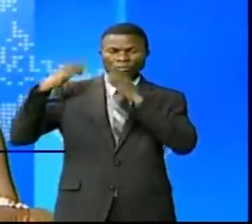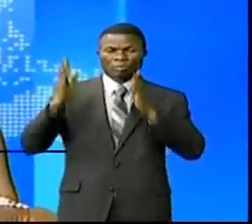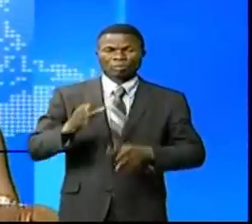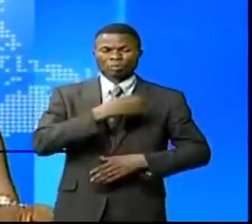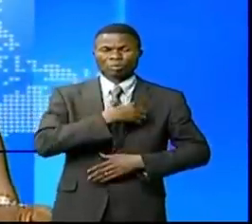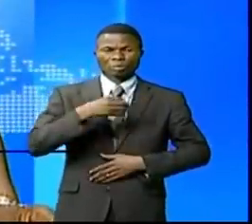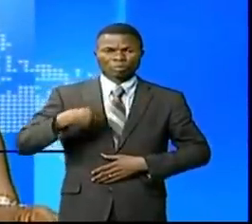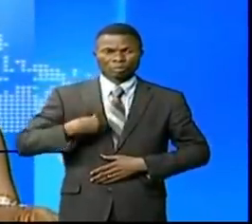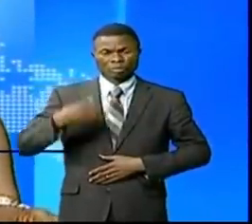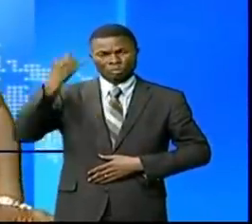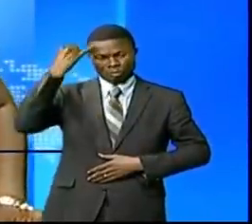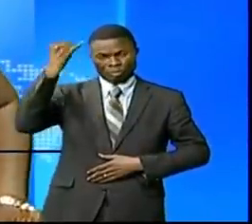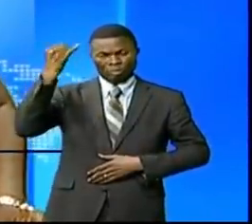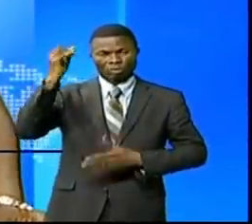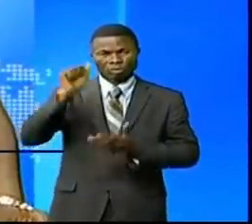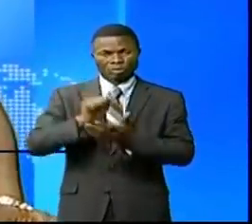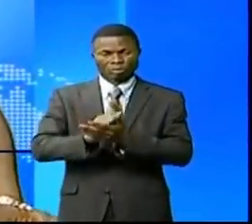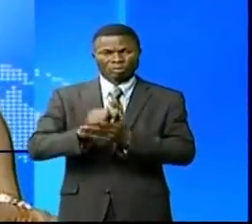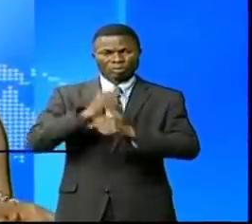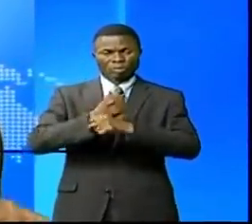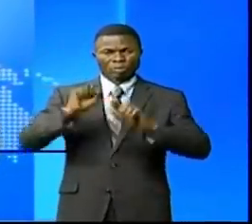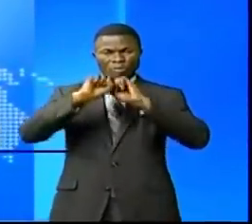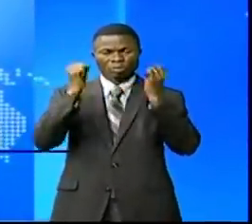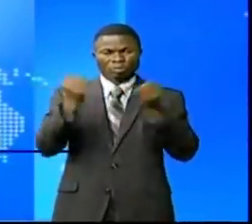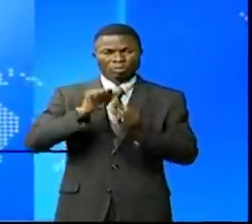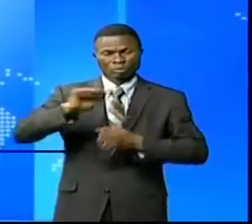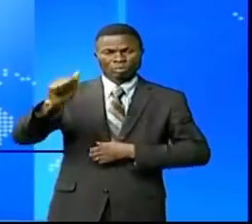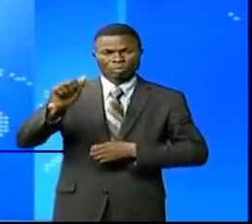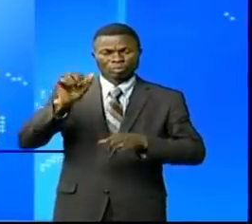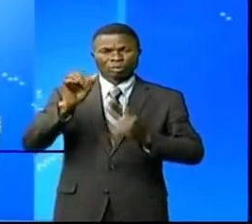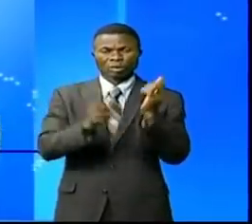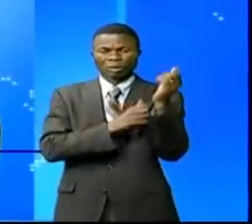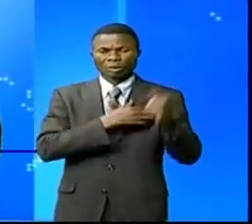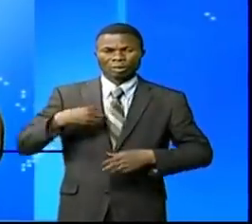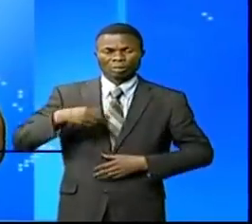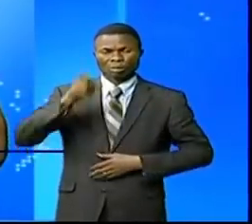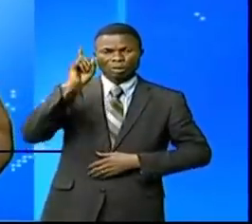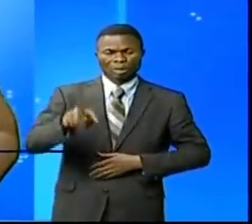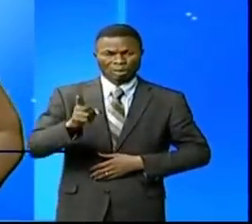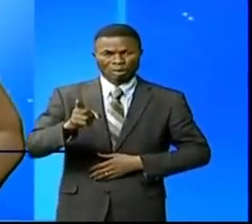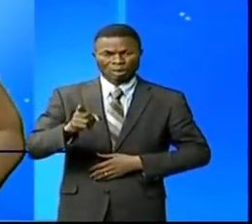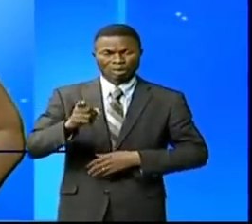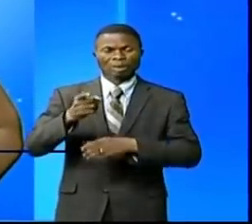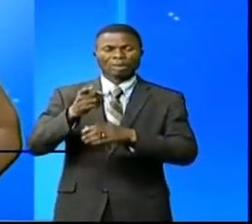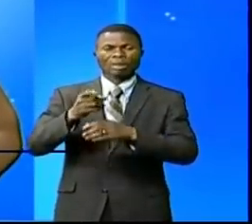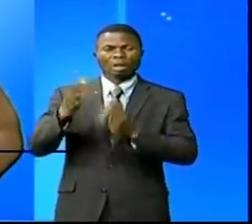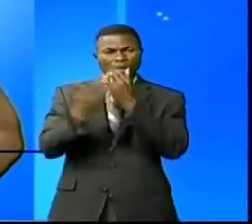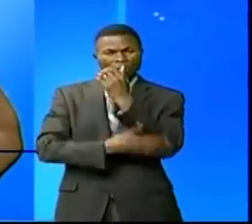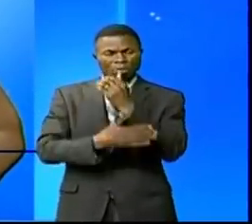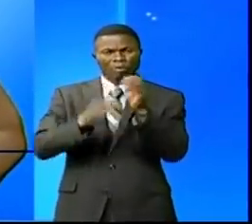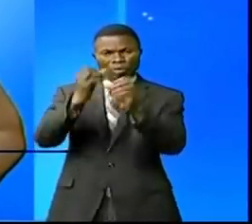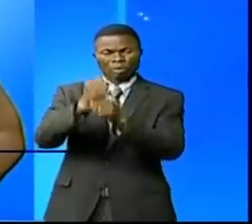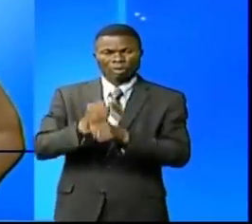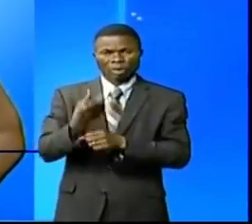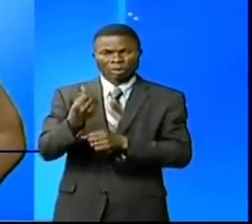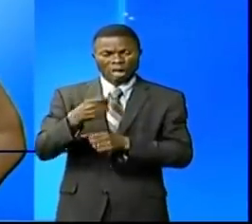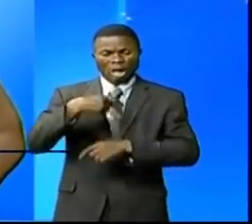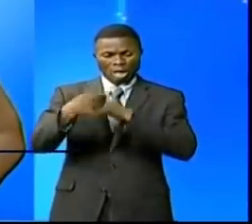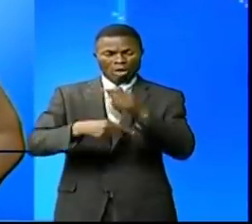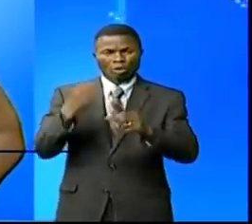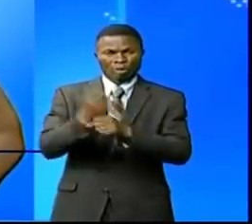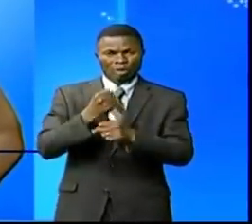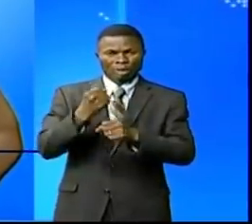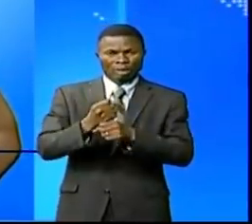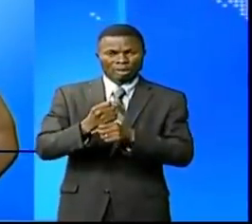femme et l'initiation à l'entrepreneuriat, une centaine de femmes de Muni viennent de bénéficier de fonds de démarrage pour